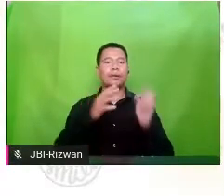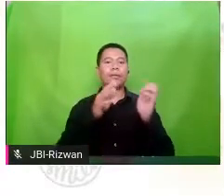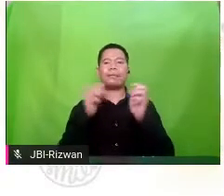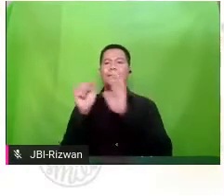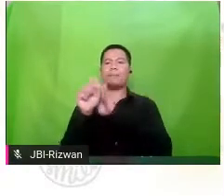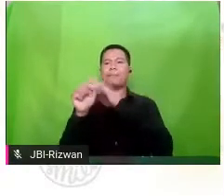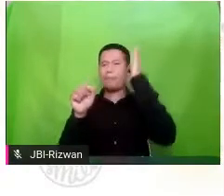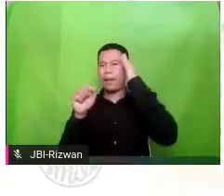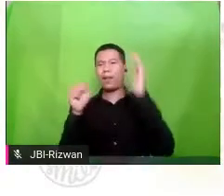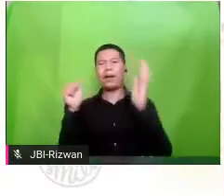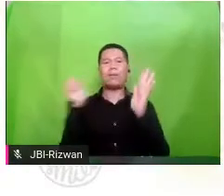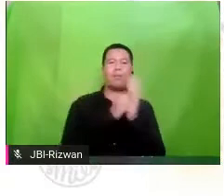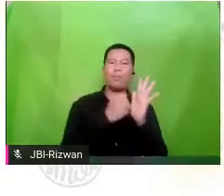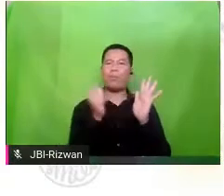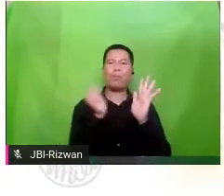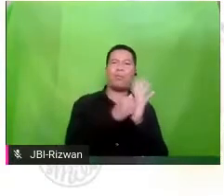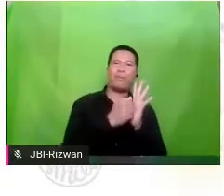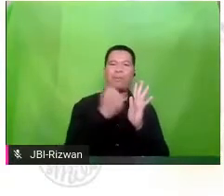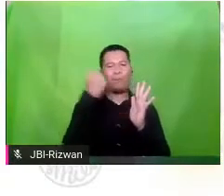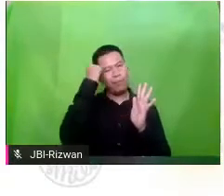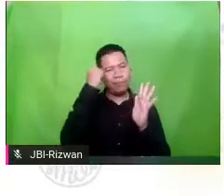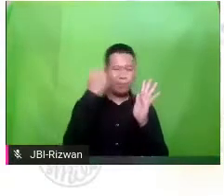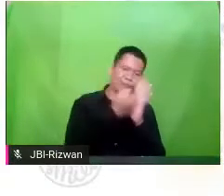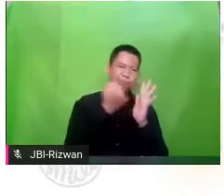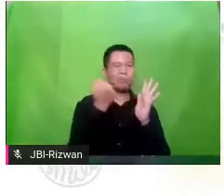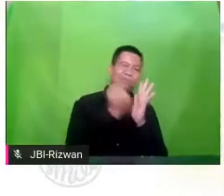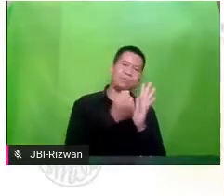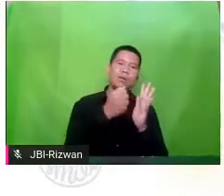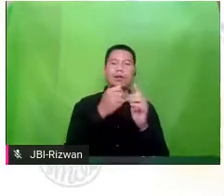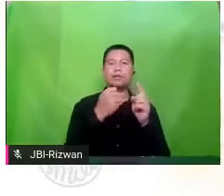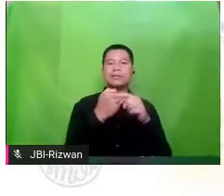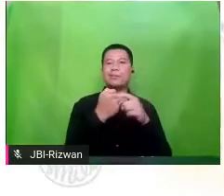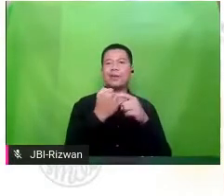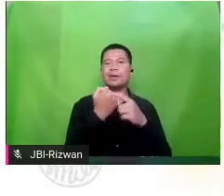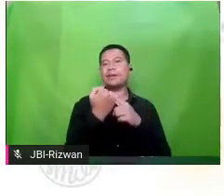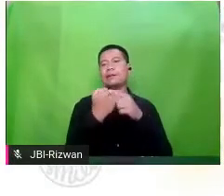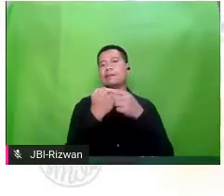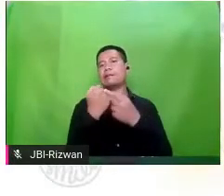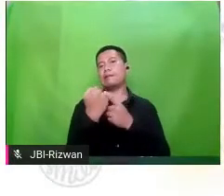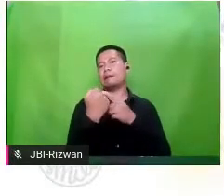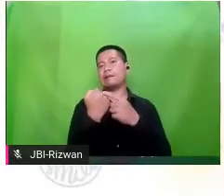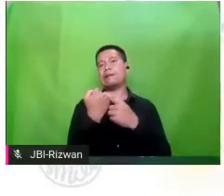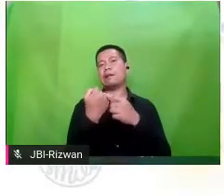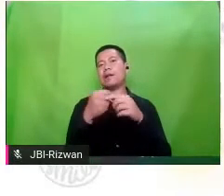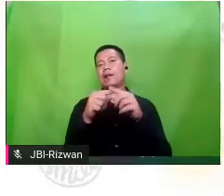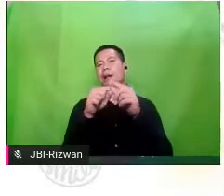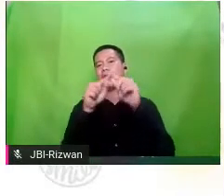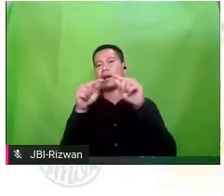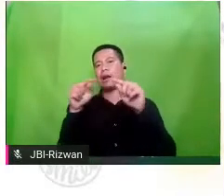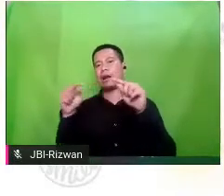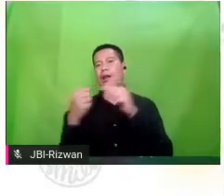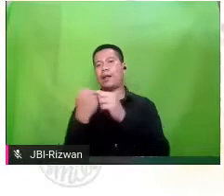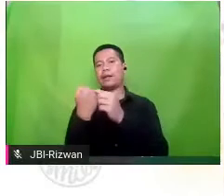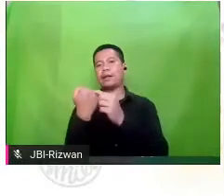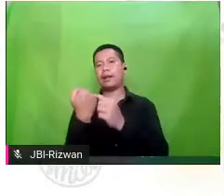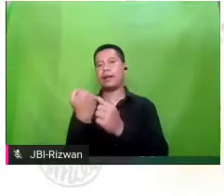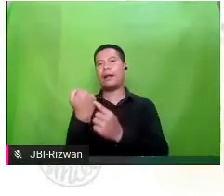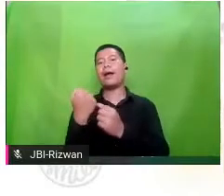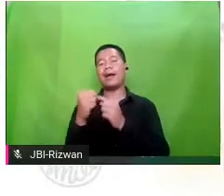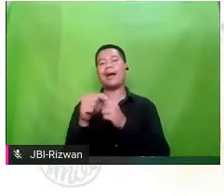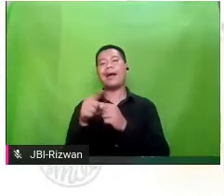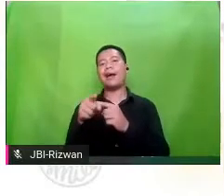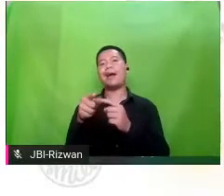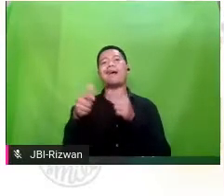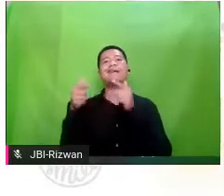bisa sampai terjadi fraktur ya, retak dari tulang tengkorak ya. Nah, tentu gangguan perilaku yang kita